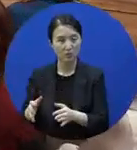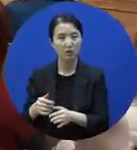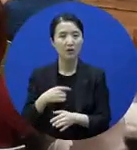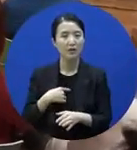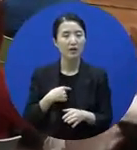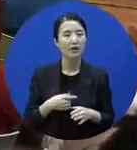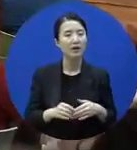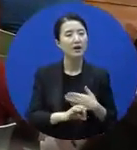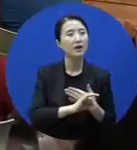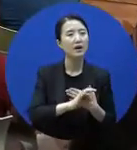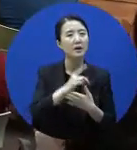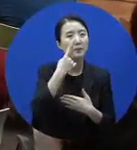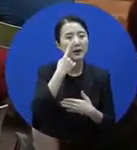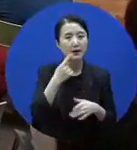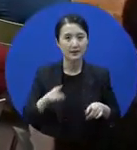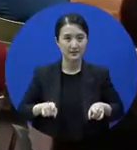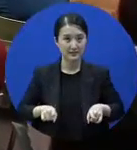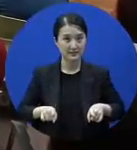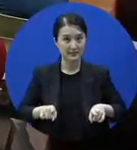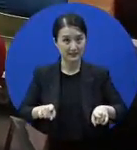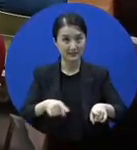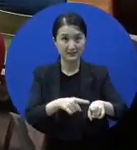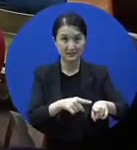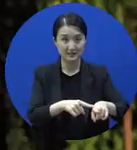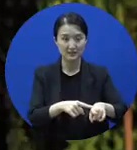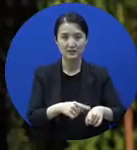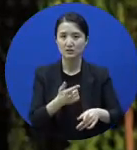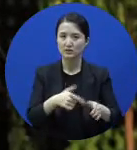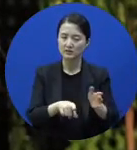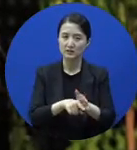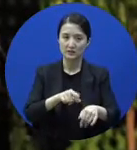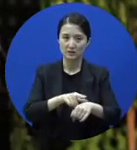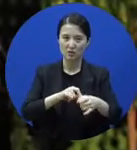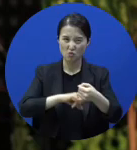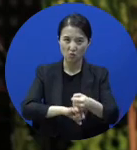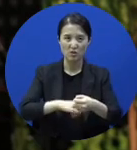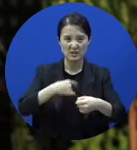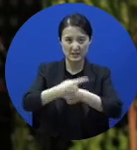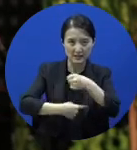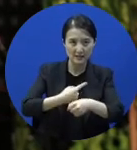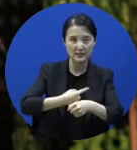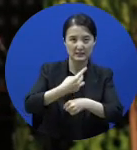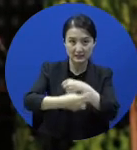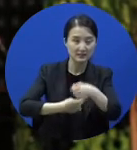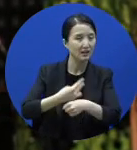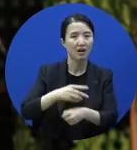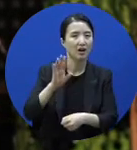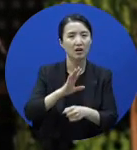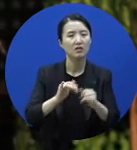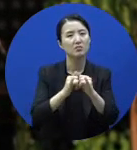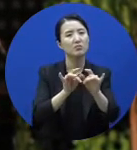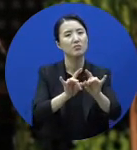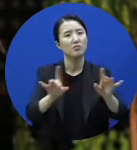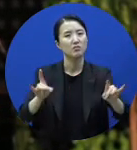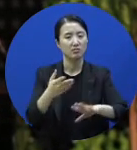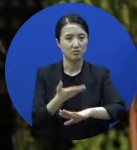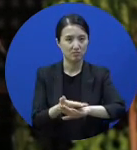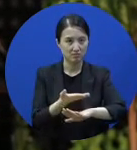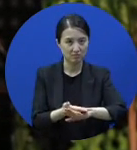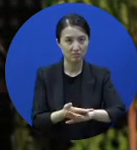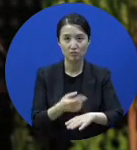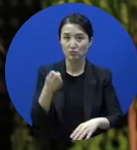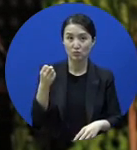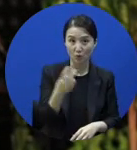수도 있습니다. 여기 어떤 사이드 프로젝트는 국내 아니라 해외에서도 상당히 많이들 소개하고 있는 것 중에 하나입니다. 왜냐하면 직장을 그만둘